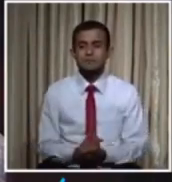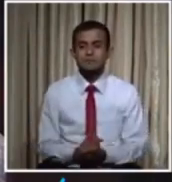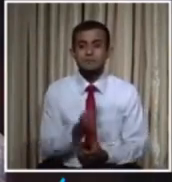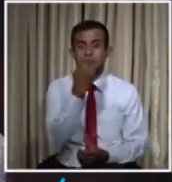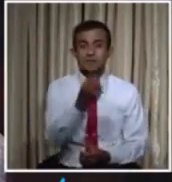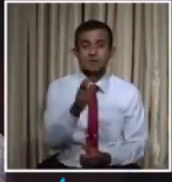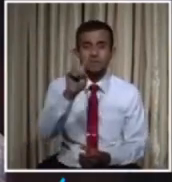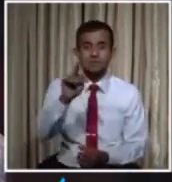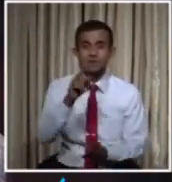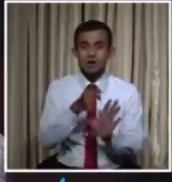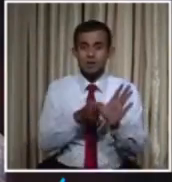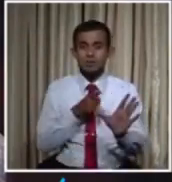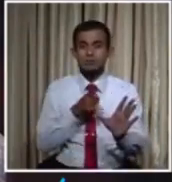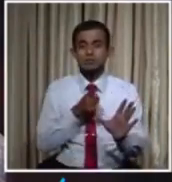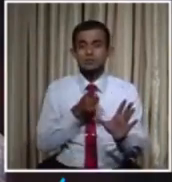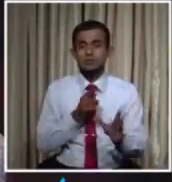2020 වසරේ